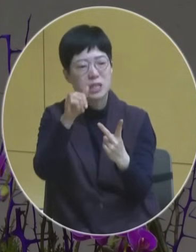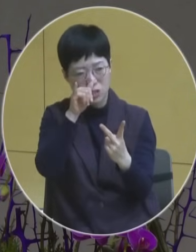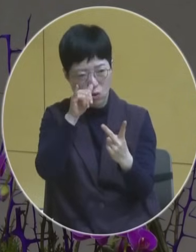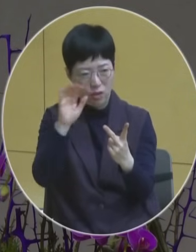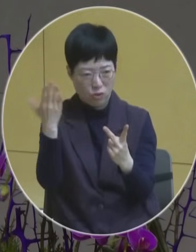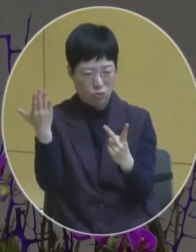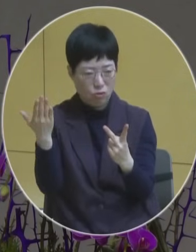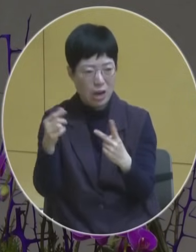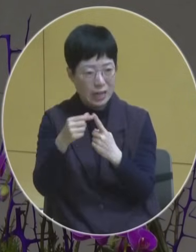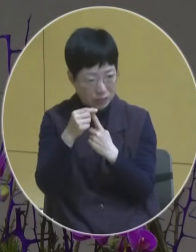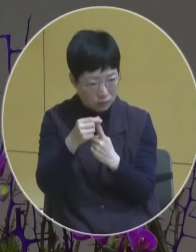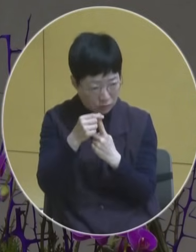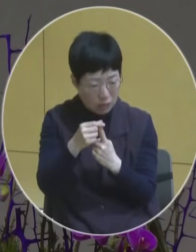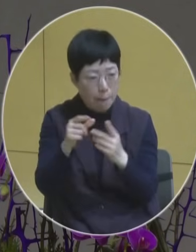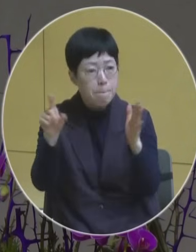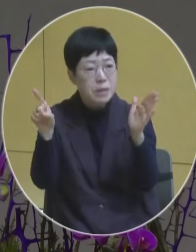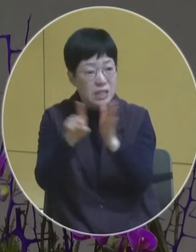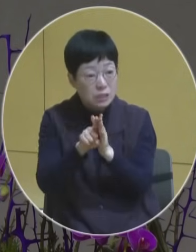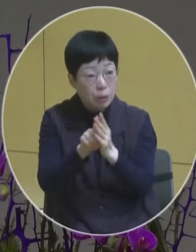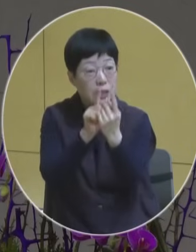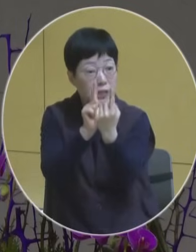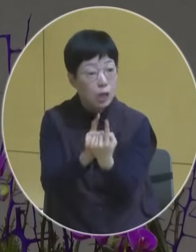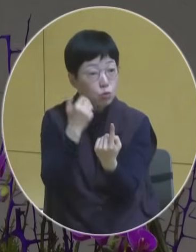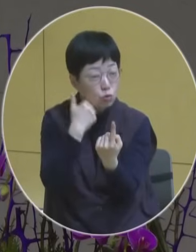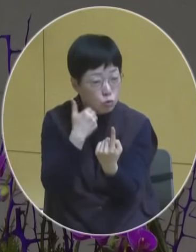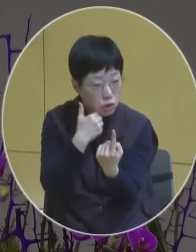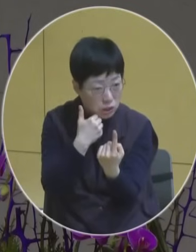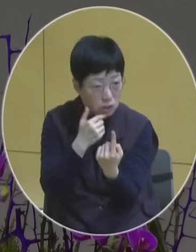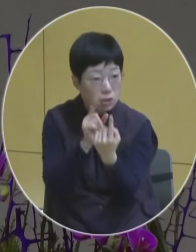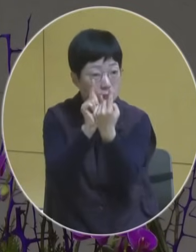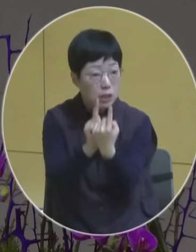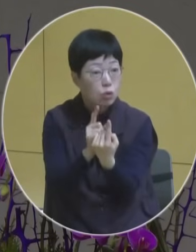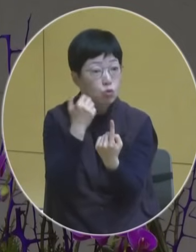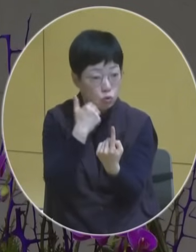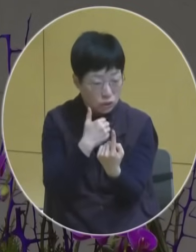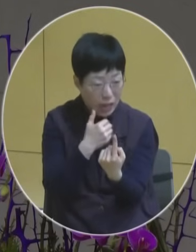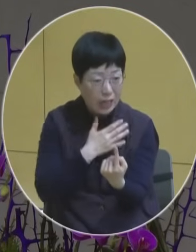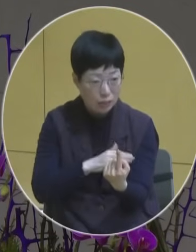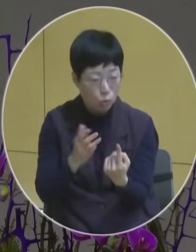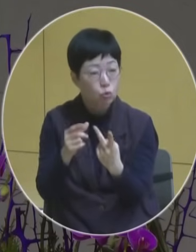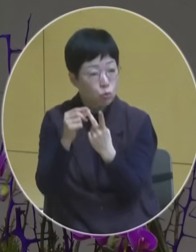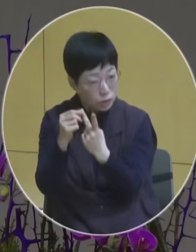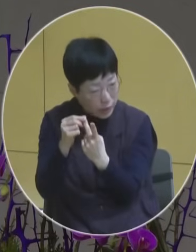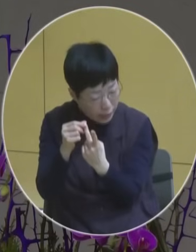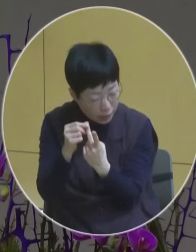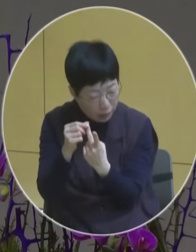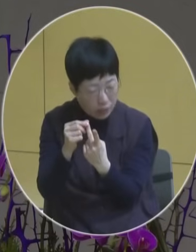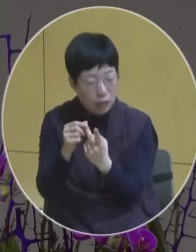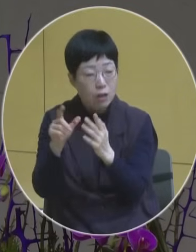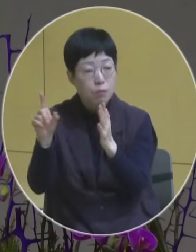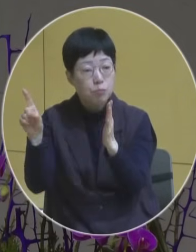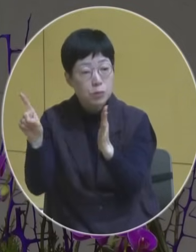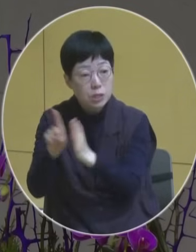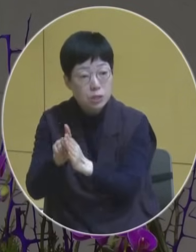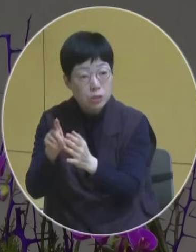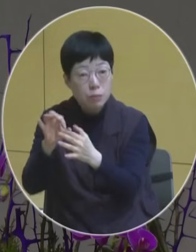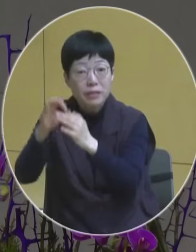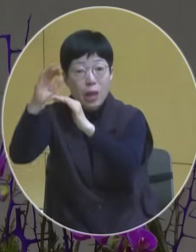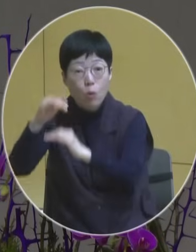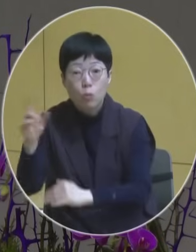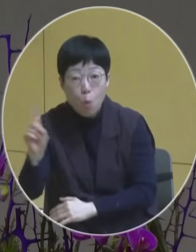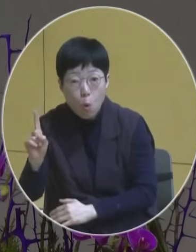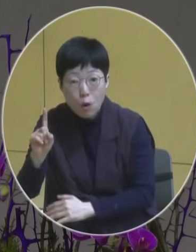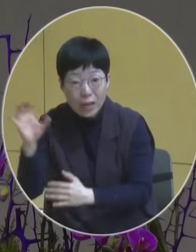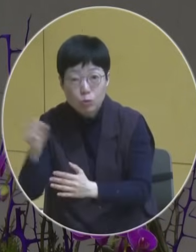반드시 있어야 됩니다. 하나는 믿음의 대상이 누구인지를 알아야 됩니다. 그리고 또 하나 있다면 믿음의 내용을 알아야